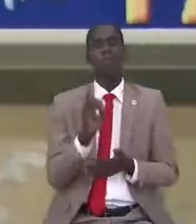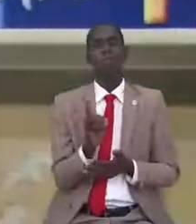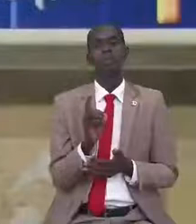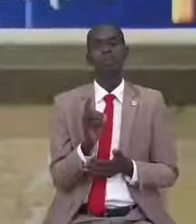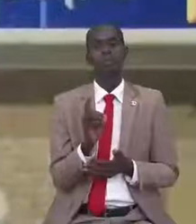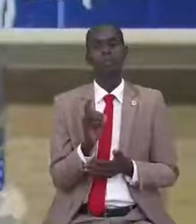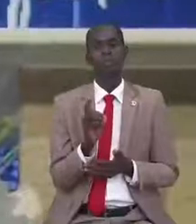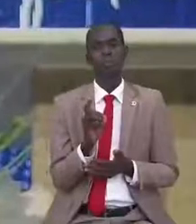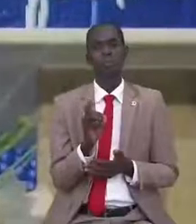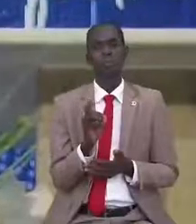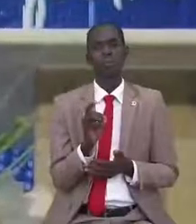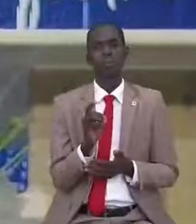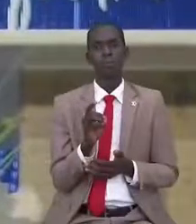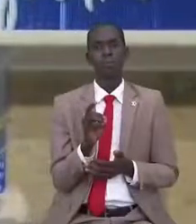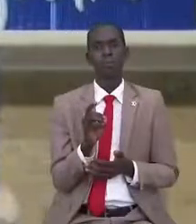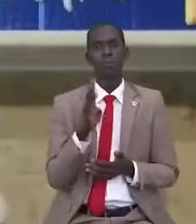sanctifiés.